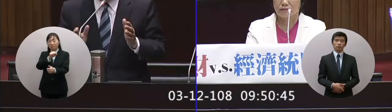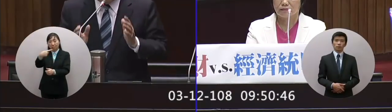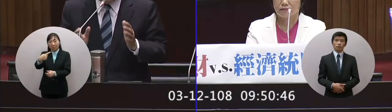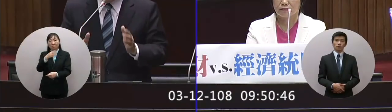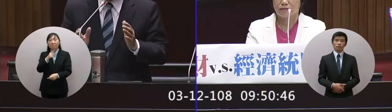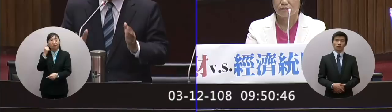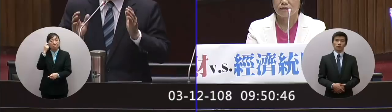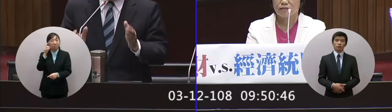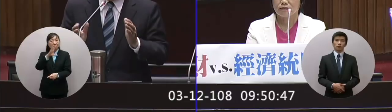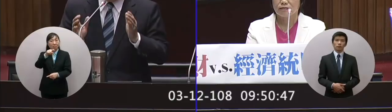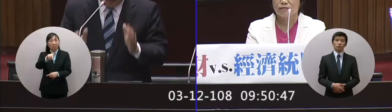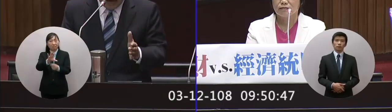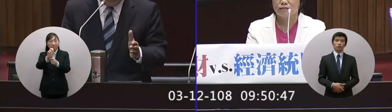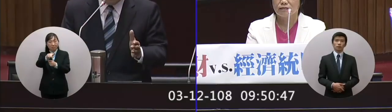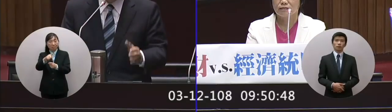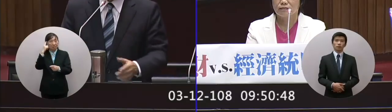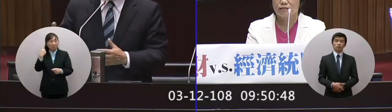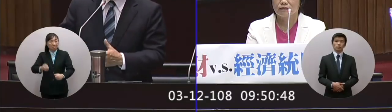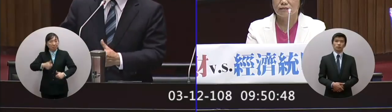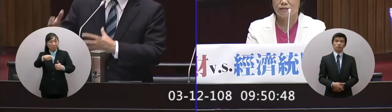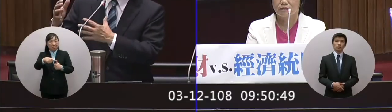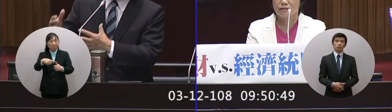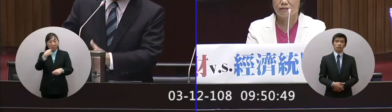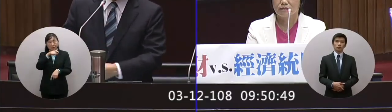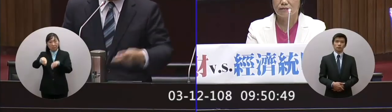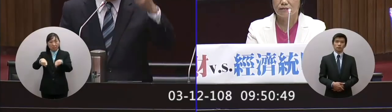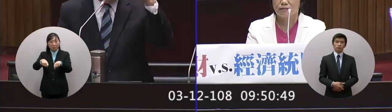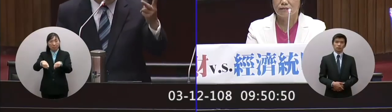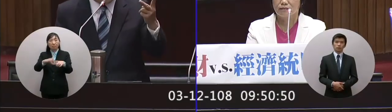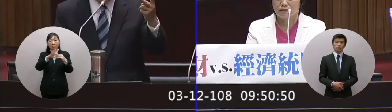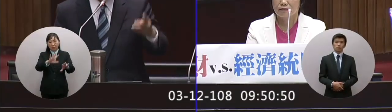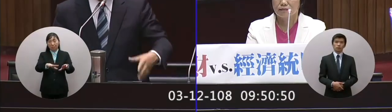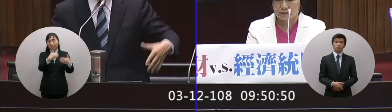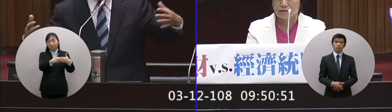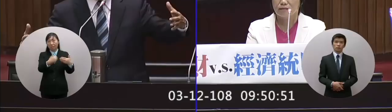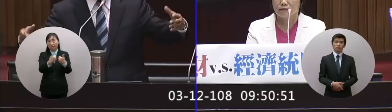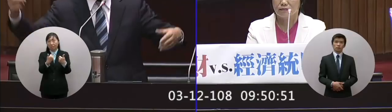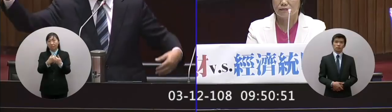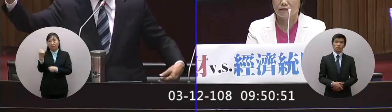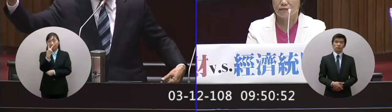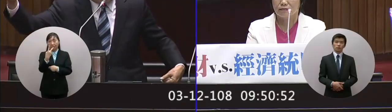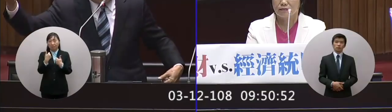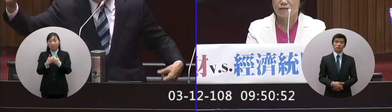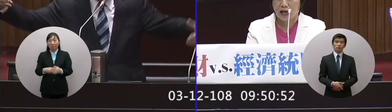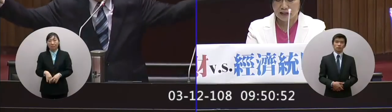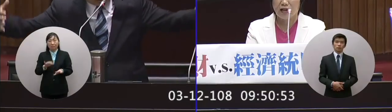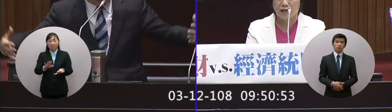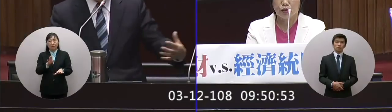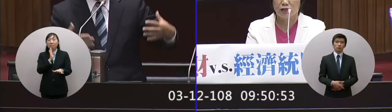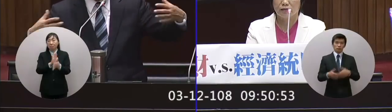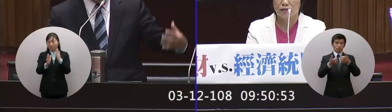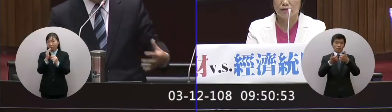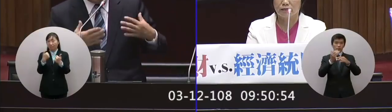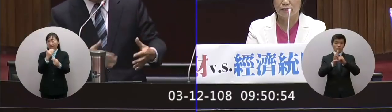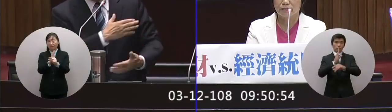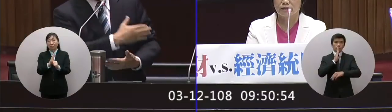动九二共识台湾方案。接着中国就开两会，他这两会现在在开，就